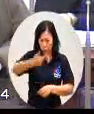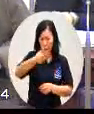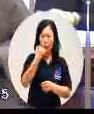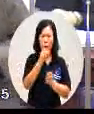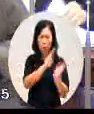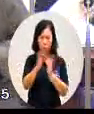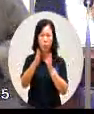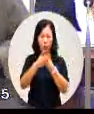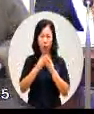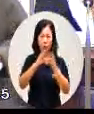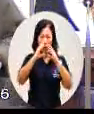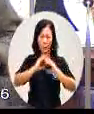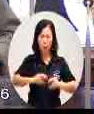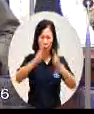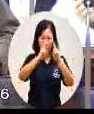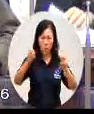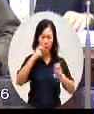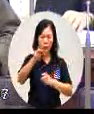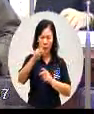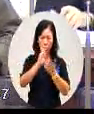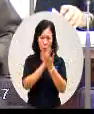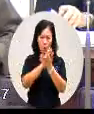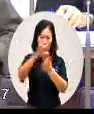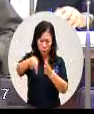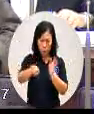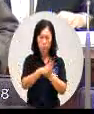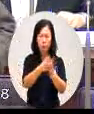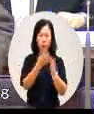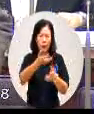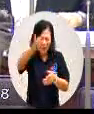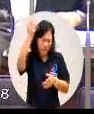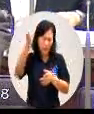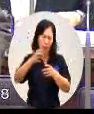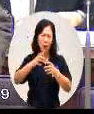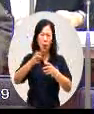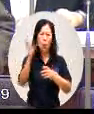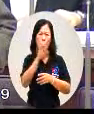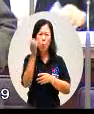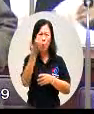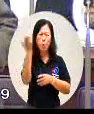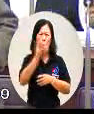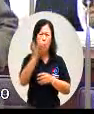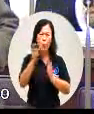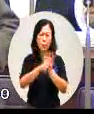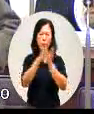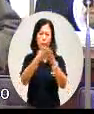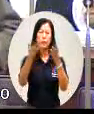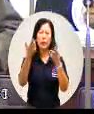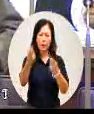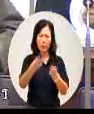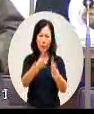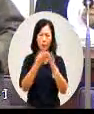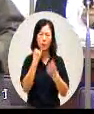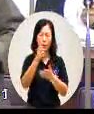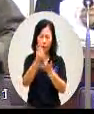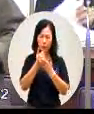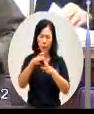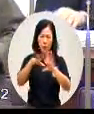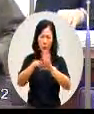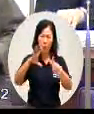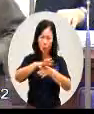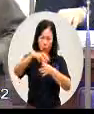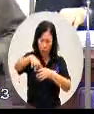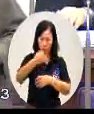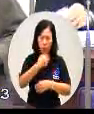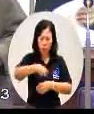孔庙图书馆，那我请 以前是卖饮料的了。 这是不是我请文化局马上去了